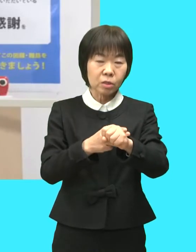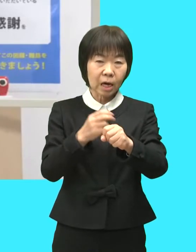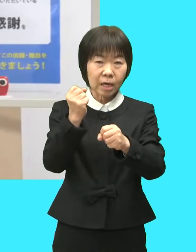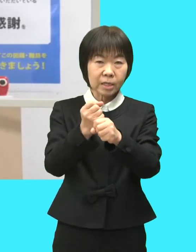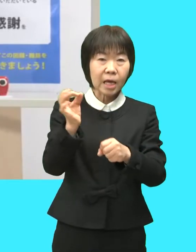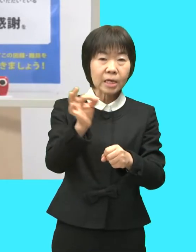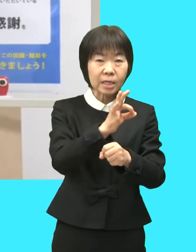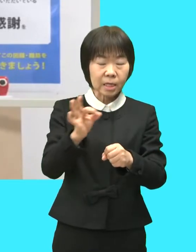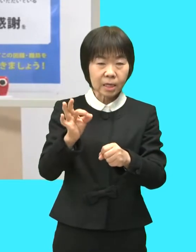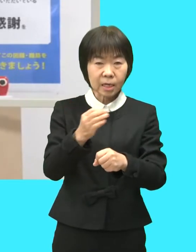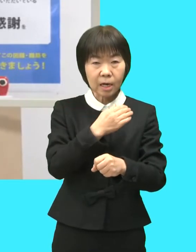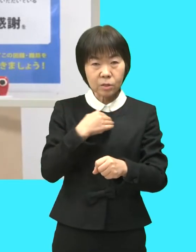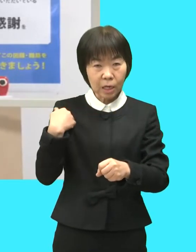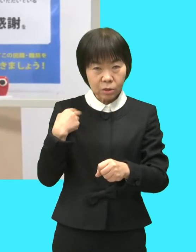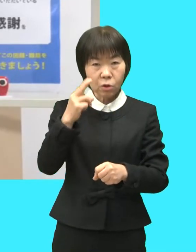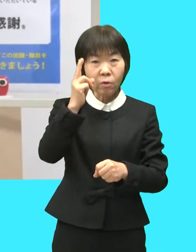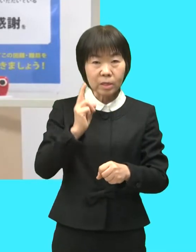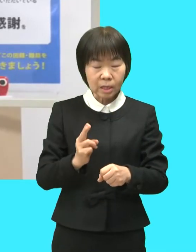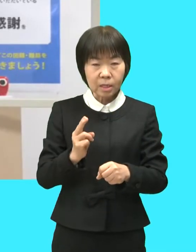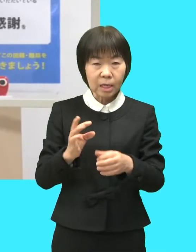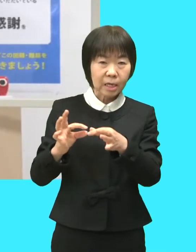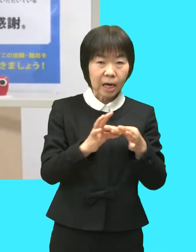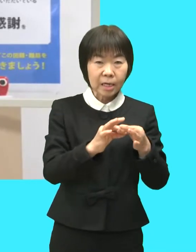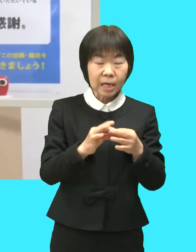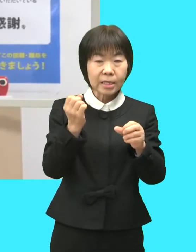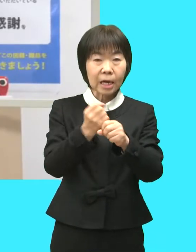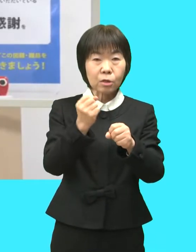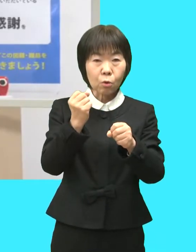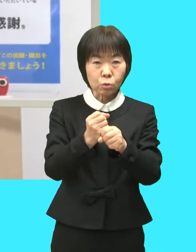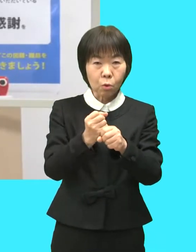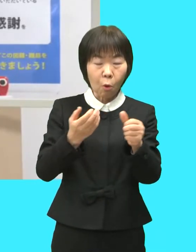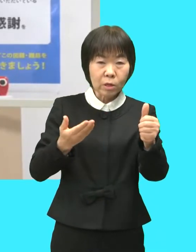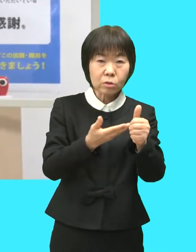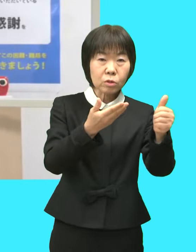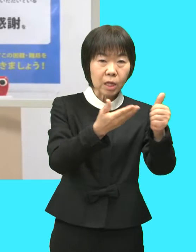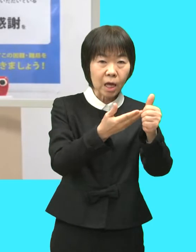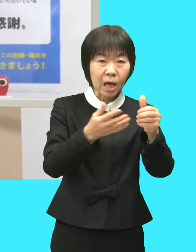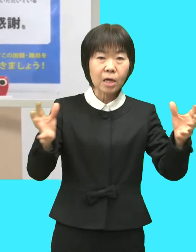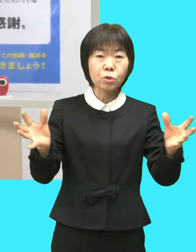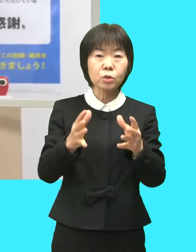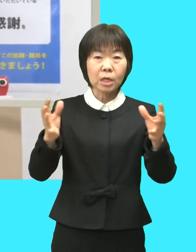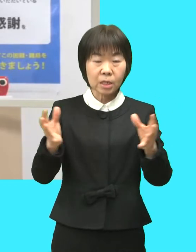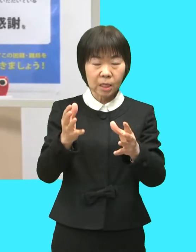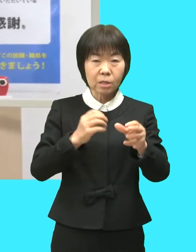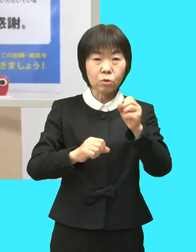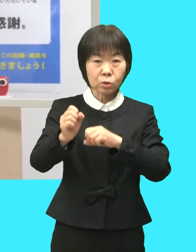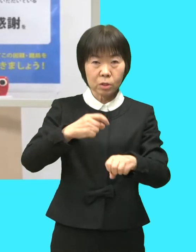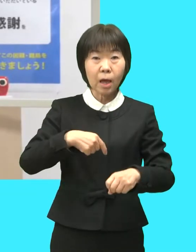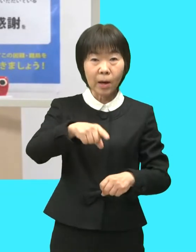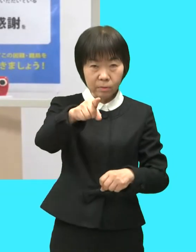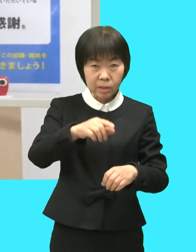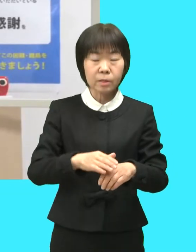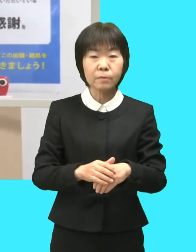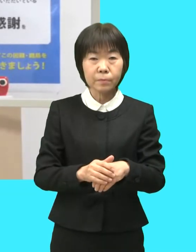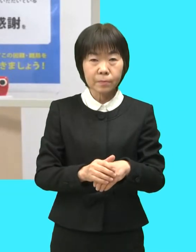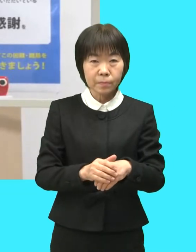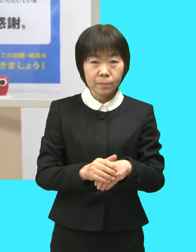品が生み出されるよう、関連産業の育成・集積に取り組んでまい